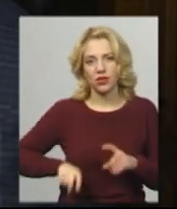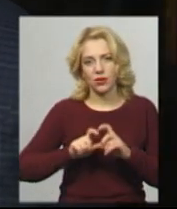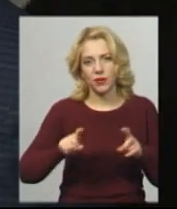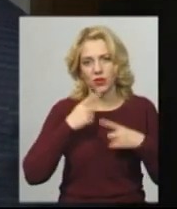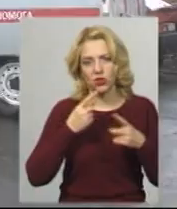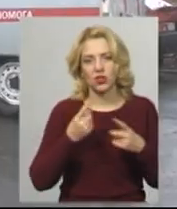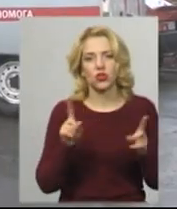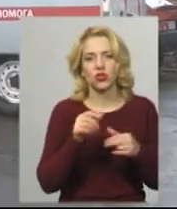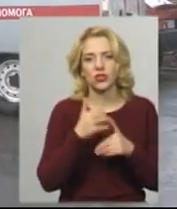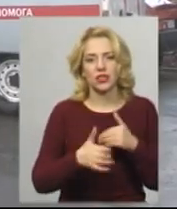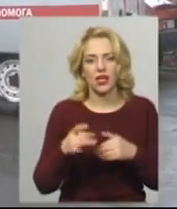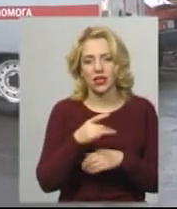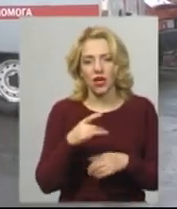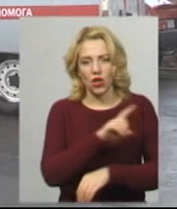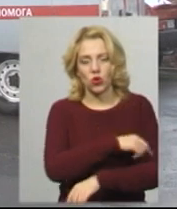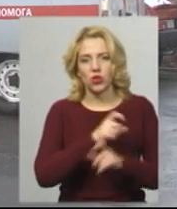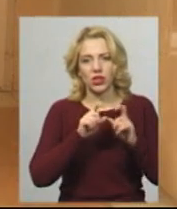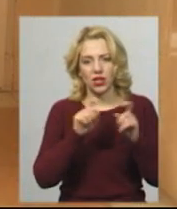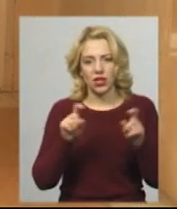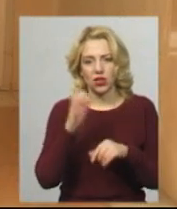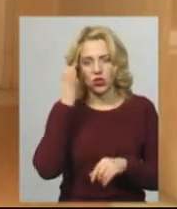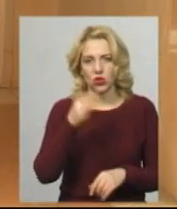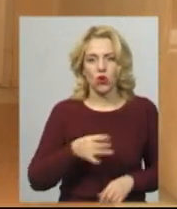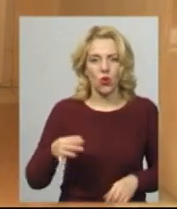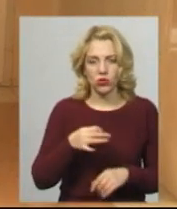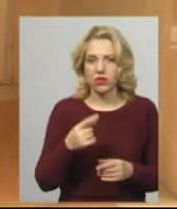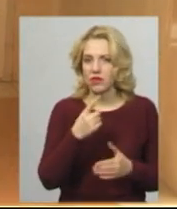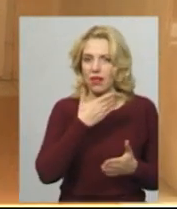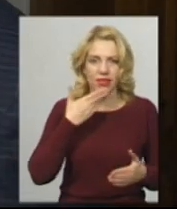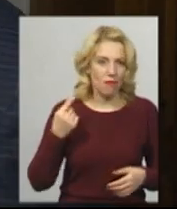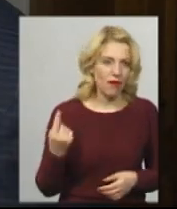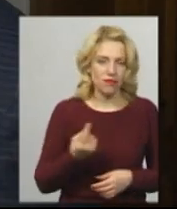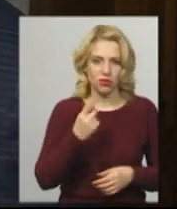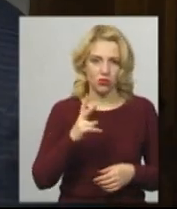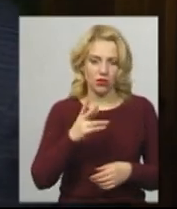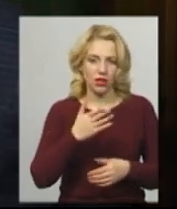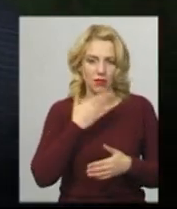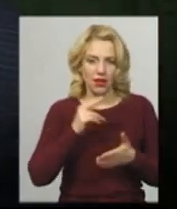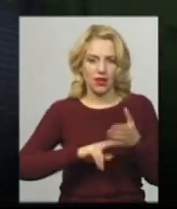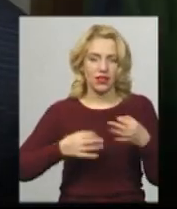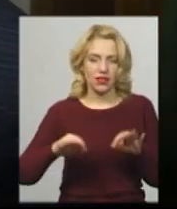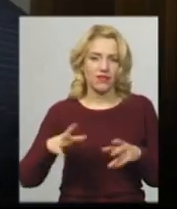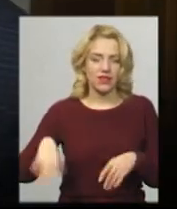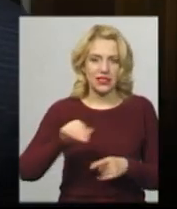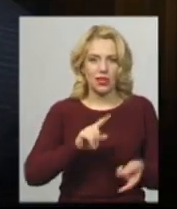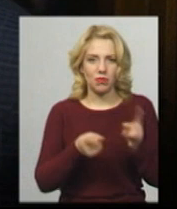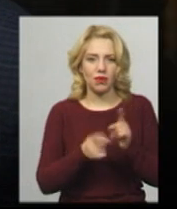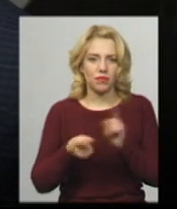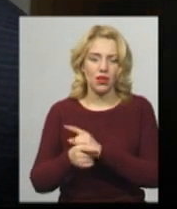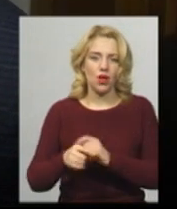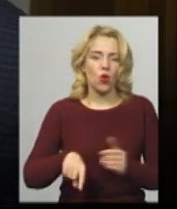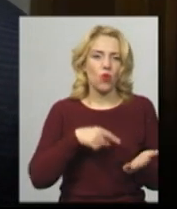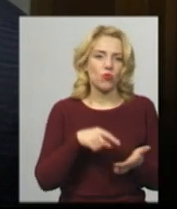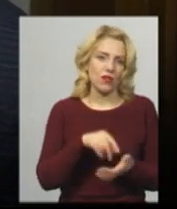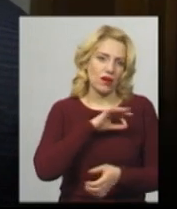районних лікарень області Чорноострівська лікарня єдина, що не має досі ліцензії. Вже всі прийшли на комунальні неприбуткові підприємства, і